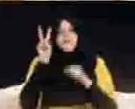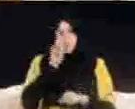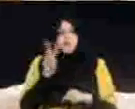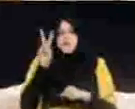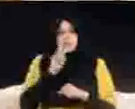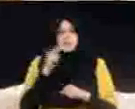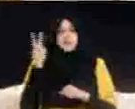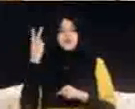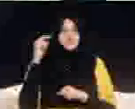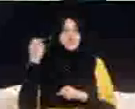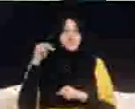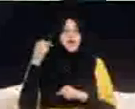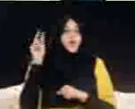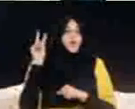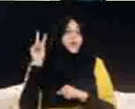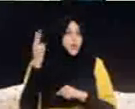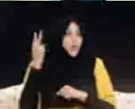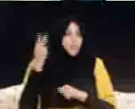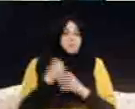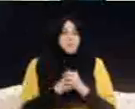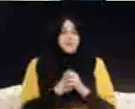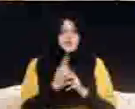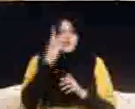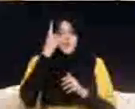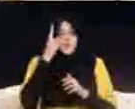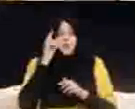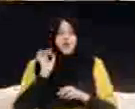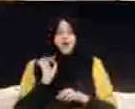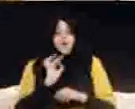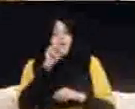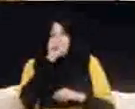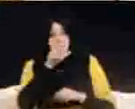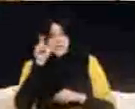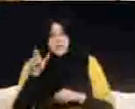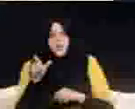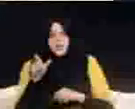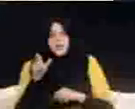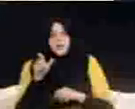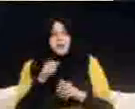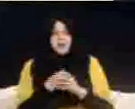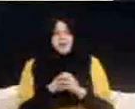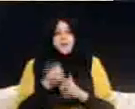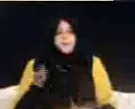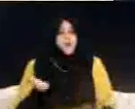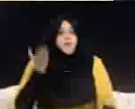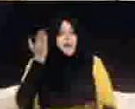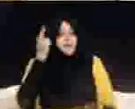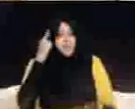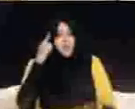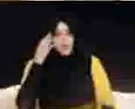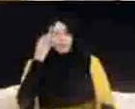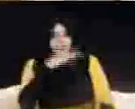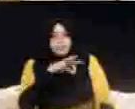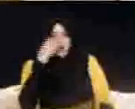هو الذي بعث في الأميين رسولا منهم يتلو عليهم